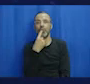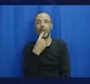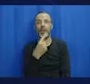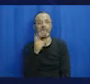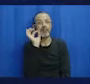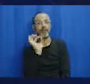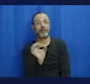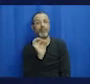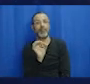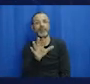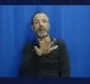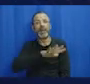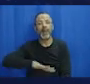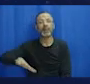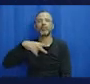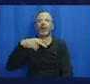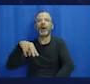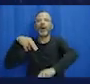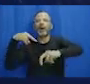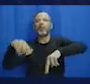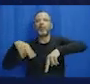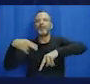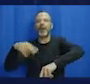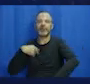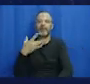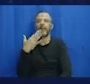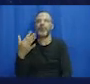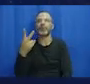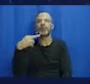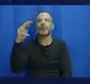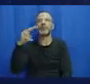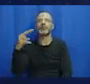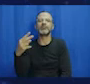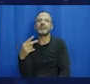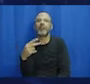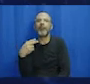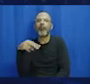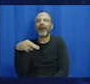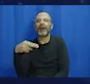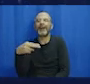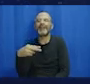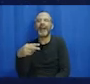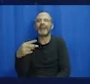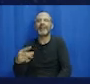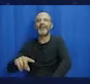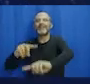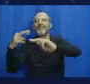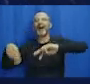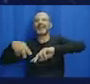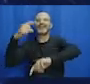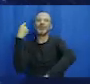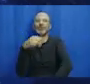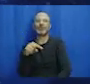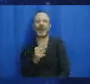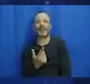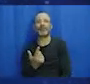للأمانة، مجتمعنا يخاف، لا أكون واضح أكثر، مجتمعنا جبان، مجتمعنا بخاف من عصابات الإجرام، ولا واحد من